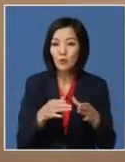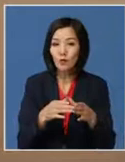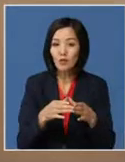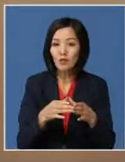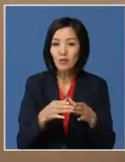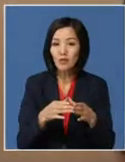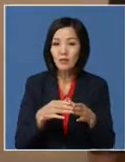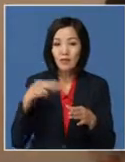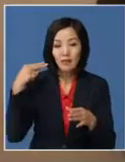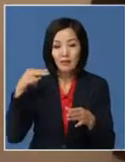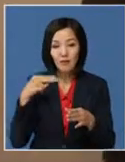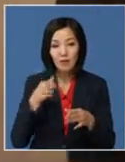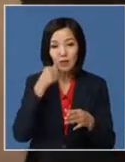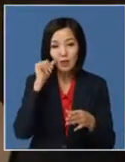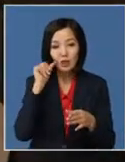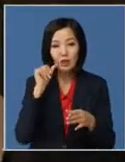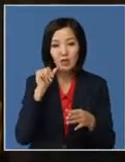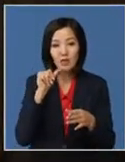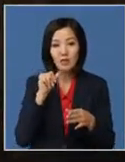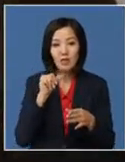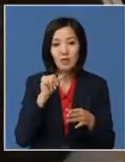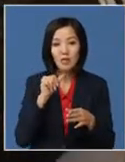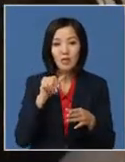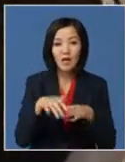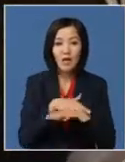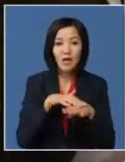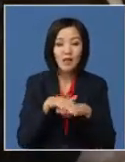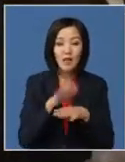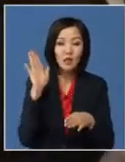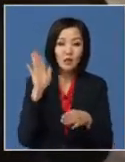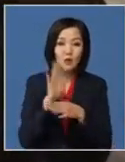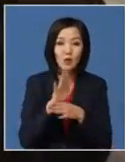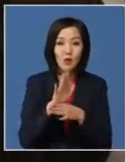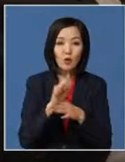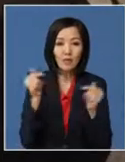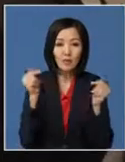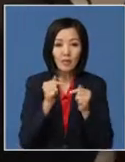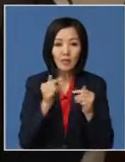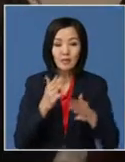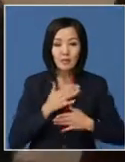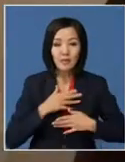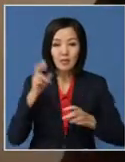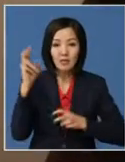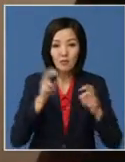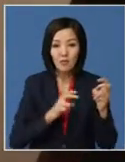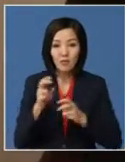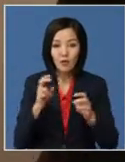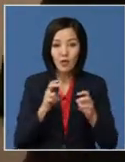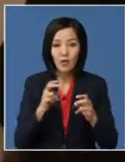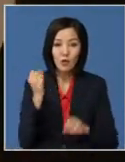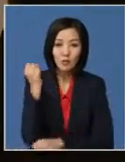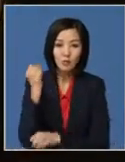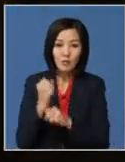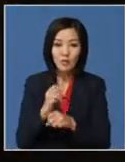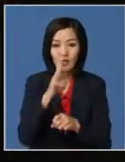жаңағы елбасының кешегі халыққа үндеген жолдауына сәйкес біздің зауытты бүгінгі таңда жұмыскерлерінің